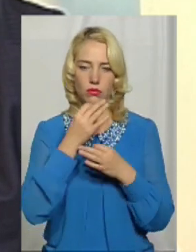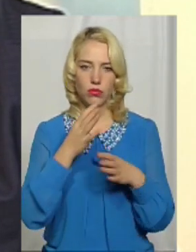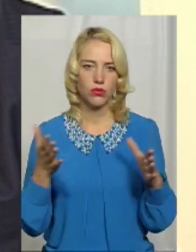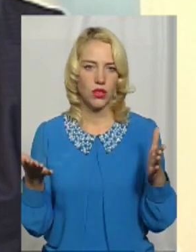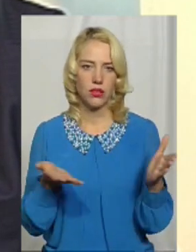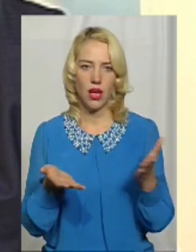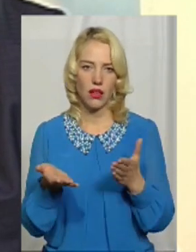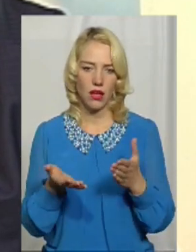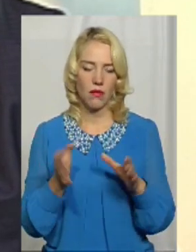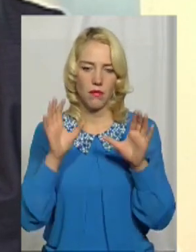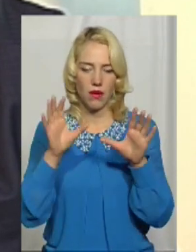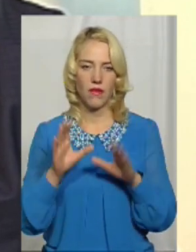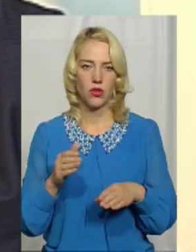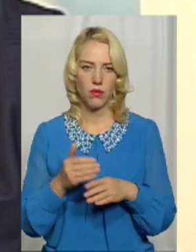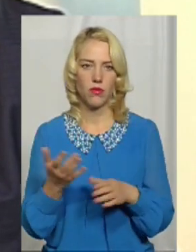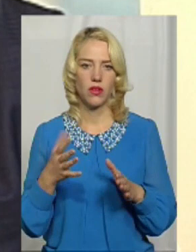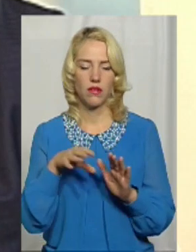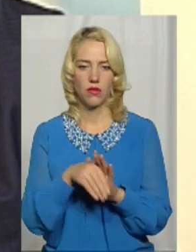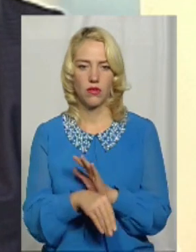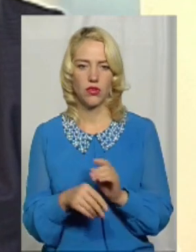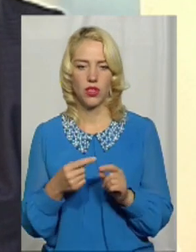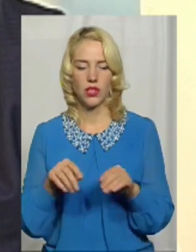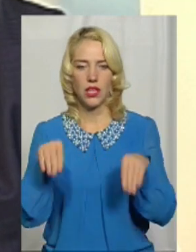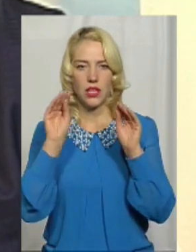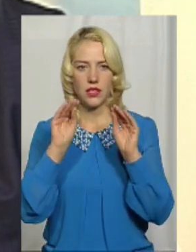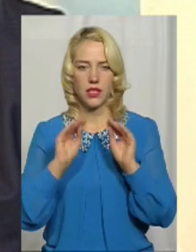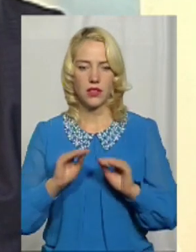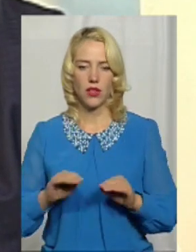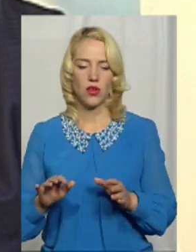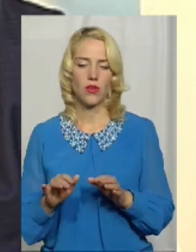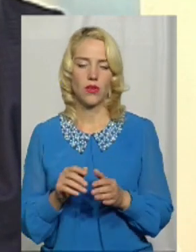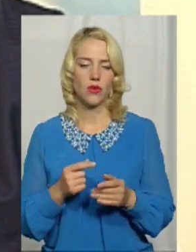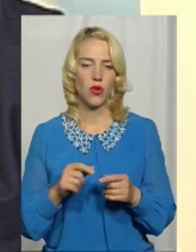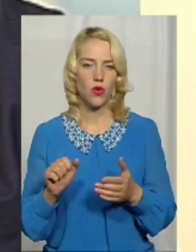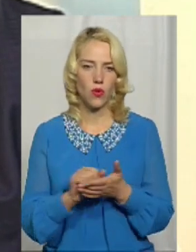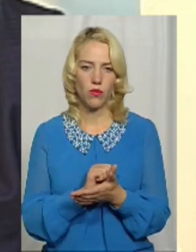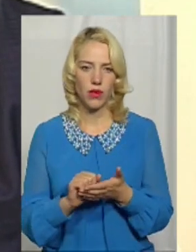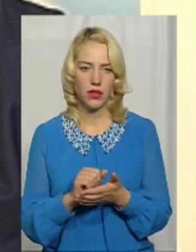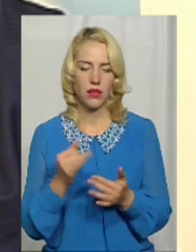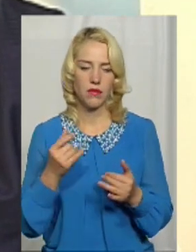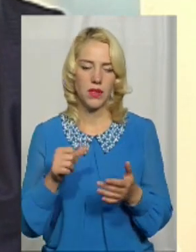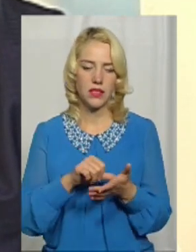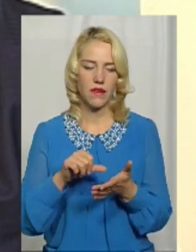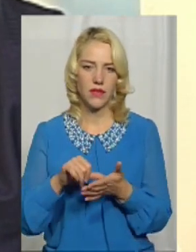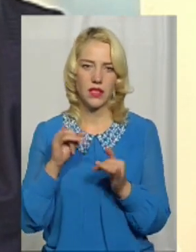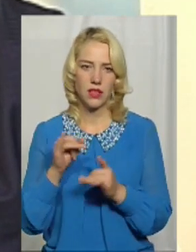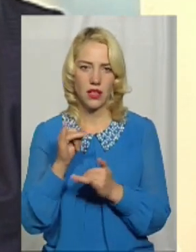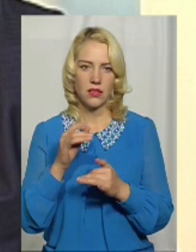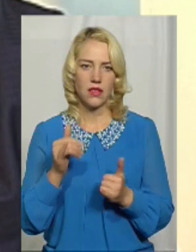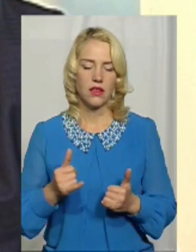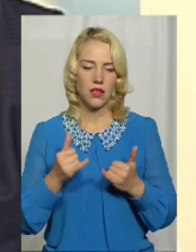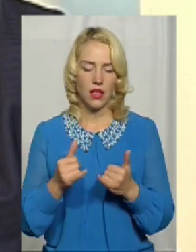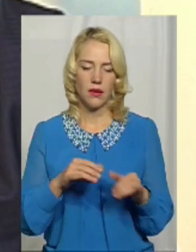будь-яка правова допомога, що включає складення процесуальних документів, представництво інтересів судді для переміщених